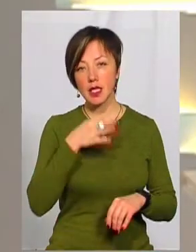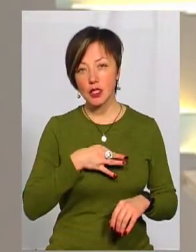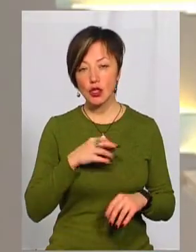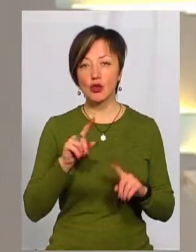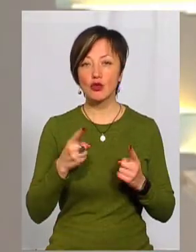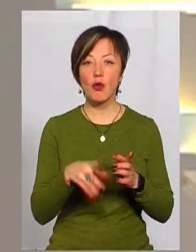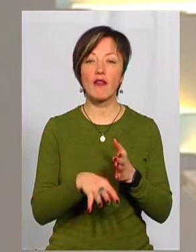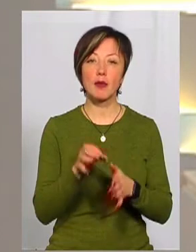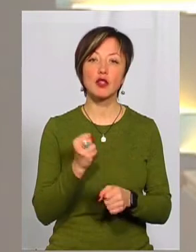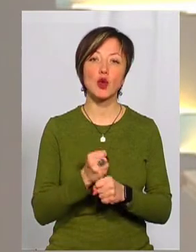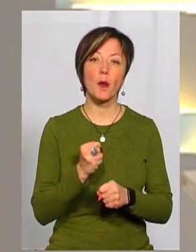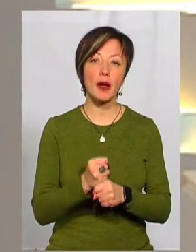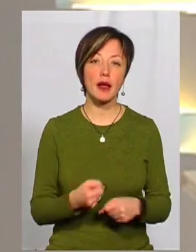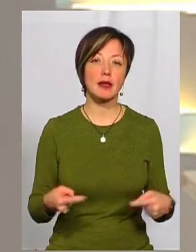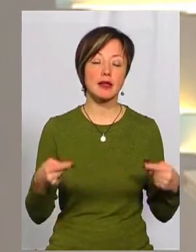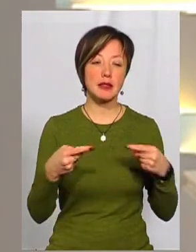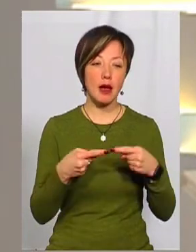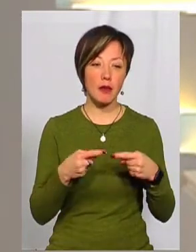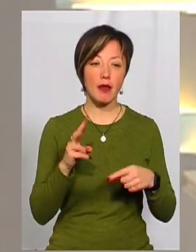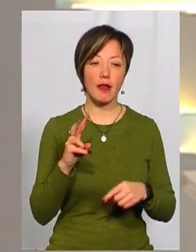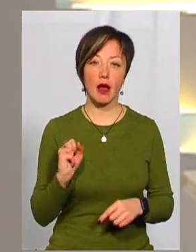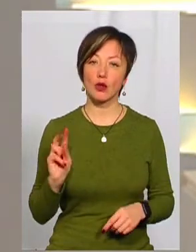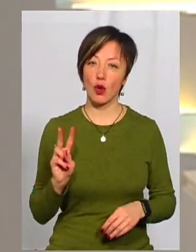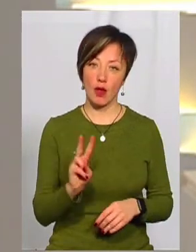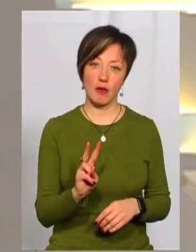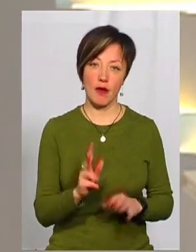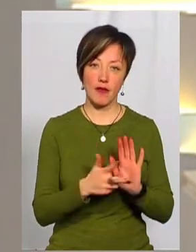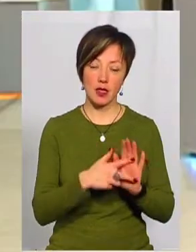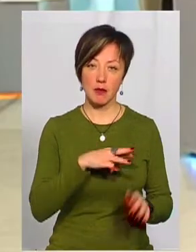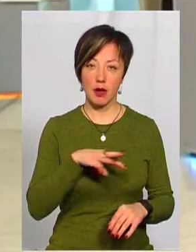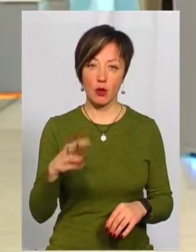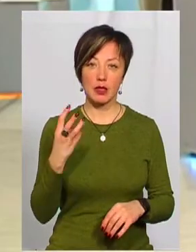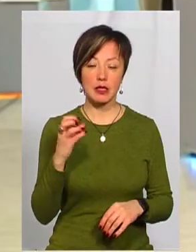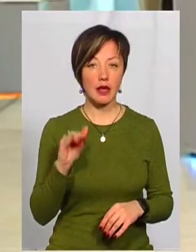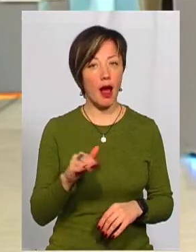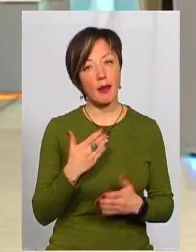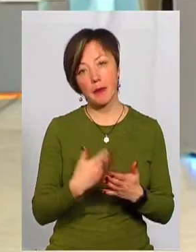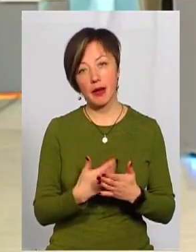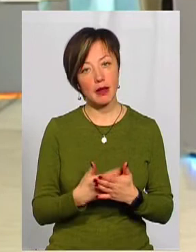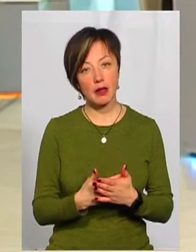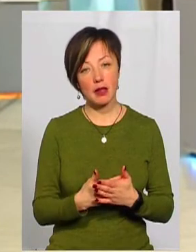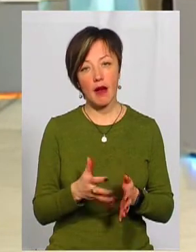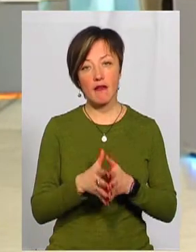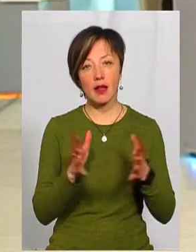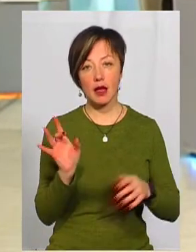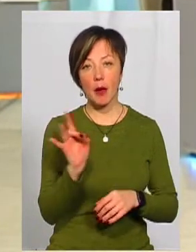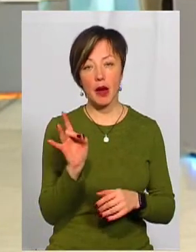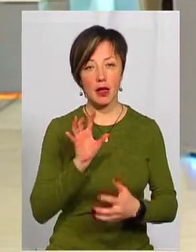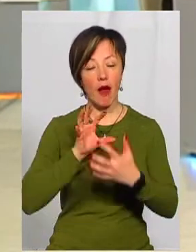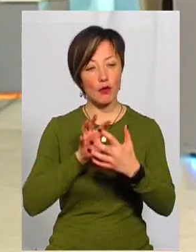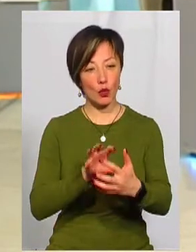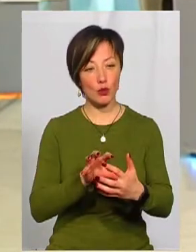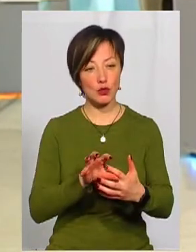чому вибір зробили саме на тролейбуси, от по 8 300 000, а не, до прикладу, великогабаритні